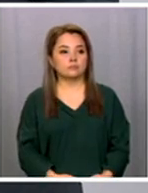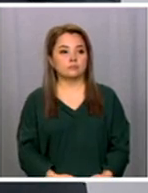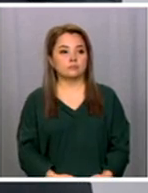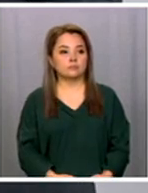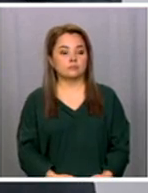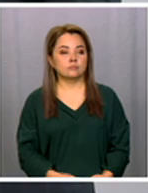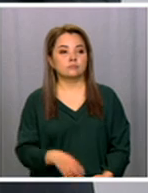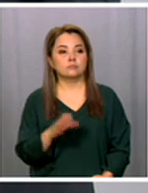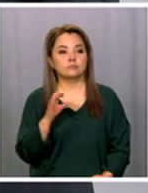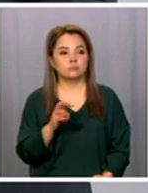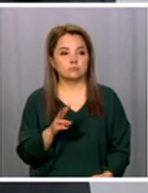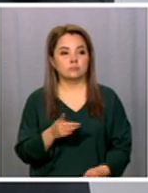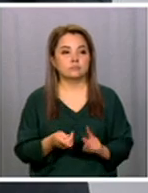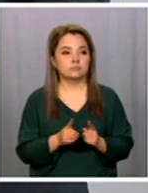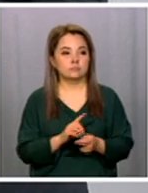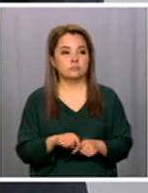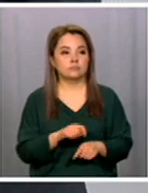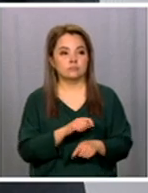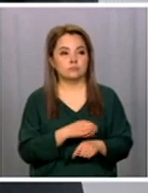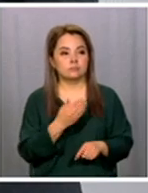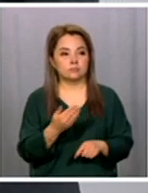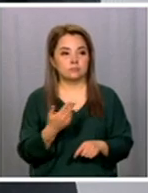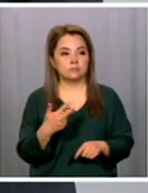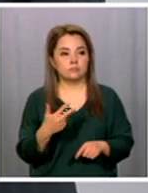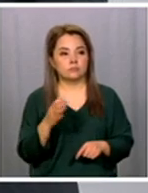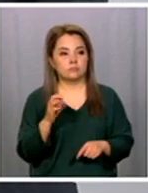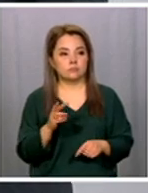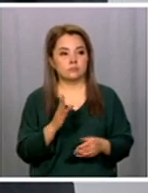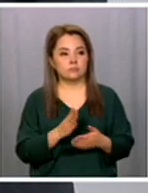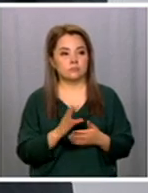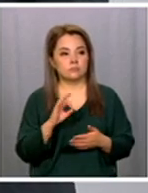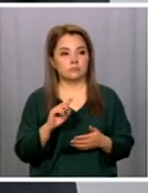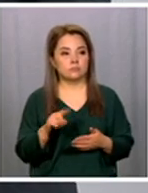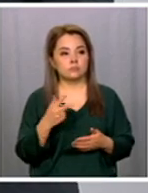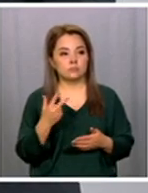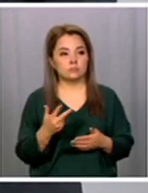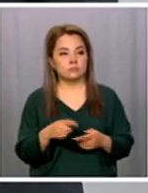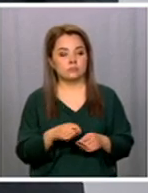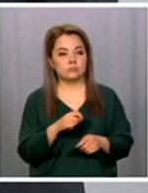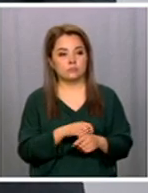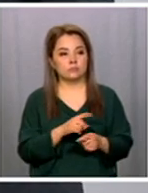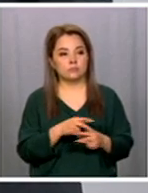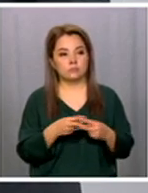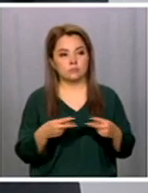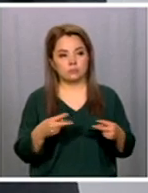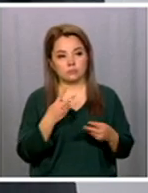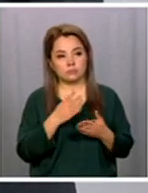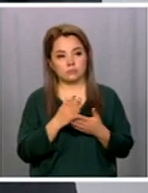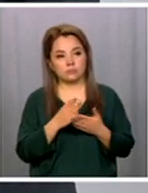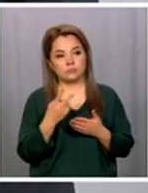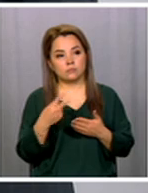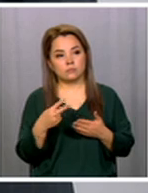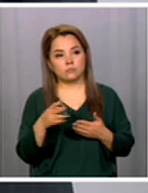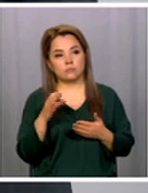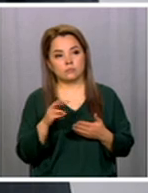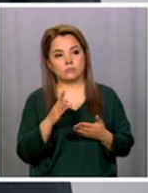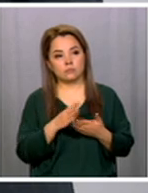Сантиметрді метрге айналдыратын болсақ, бірінші 30 сантиметріміз 0,13 метрге тең. 20